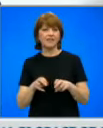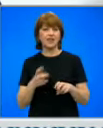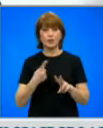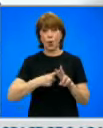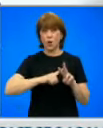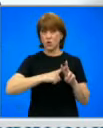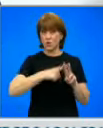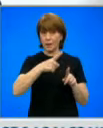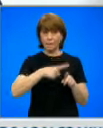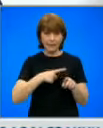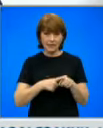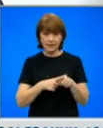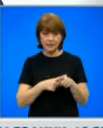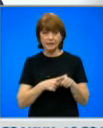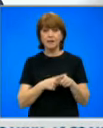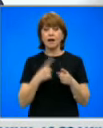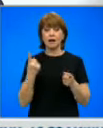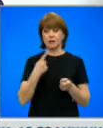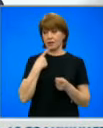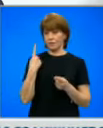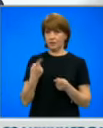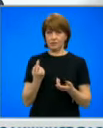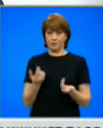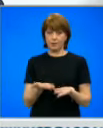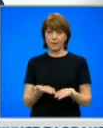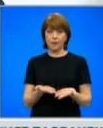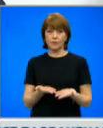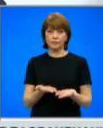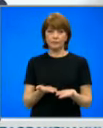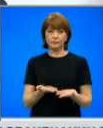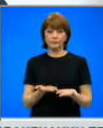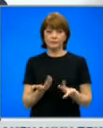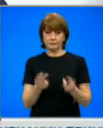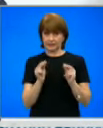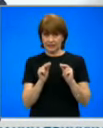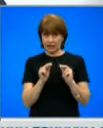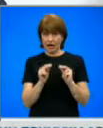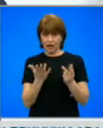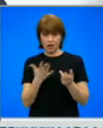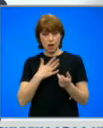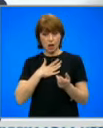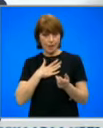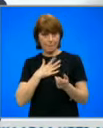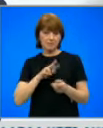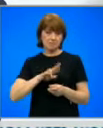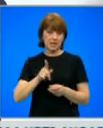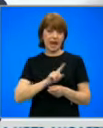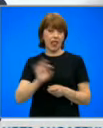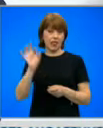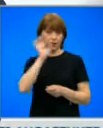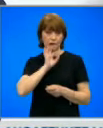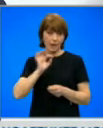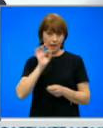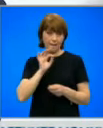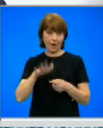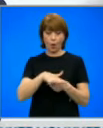юни ще стане на една година. Да каже, има или няма основание да иска на някой въобще